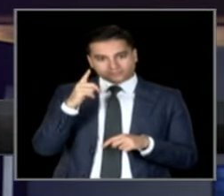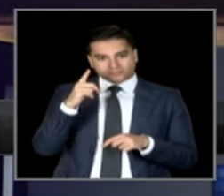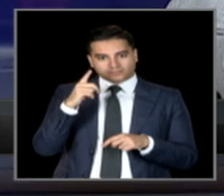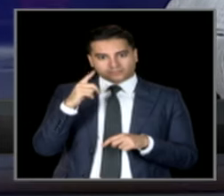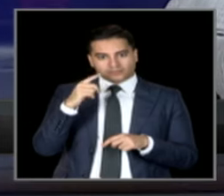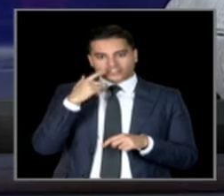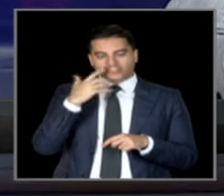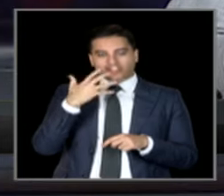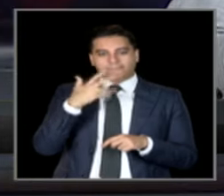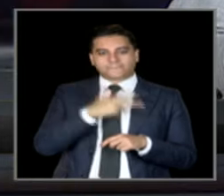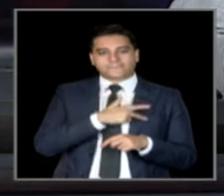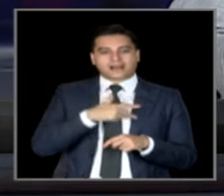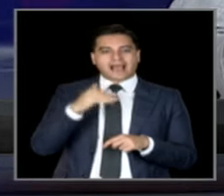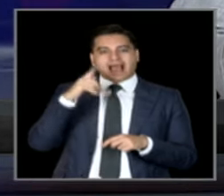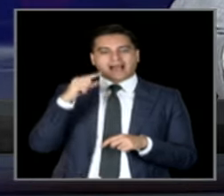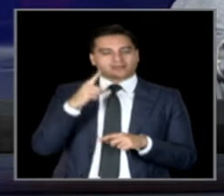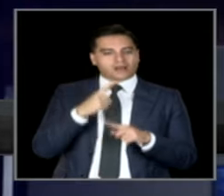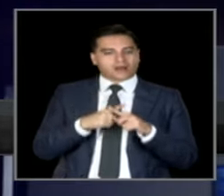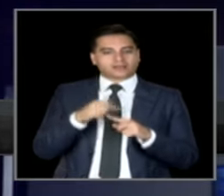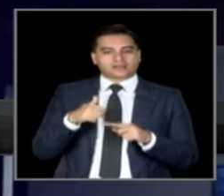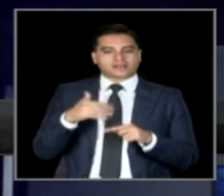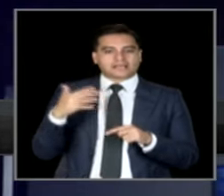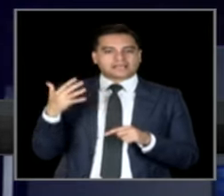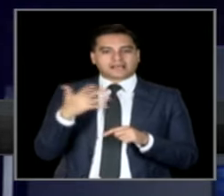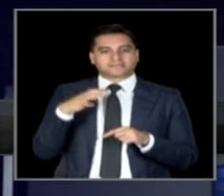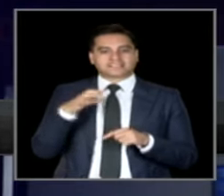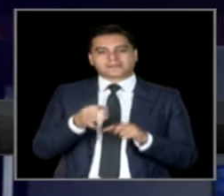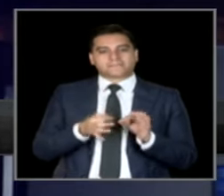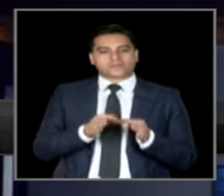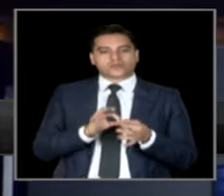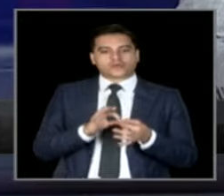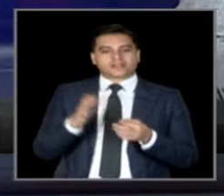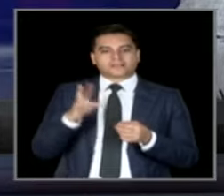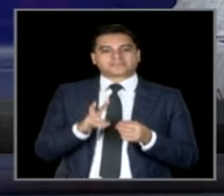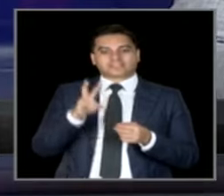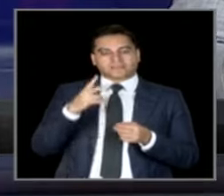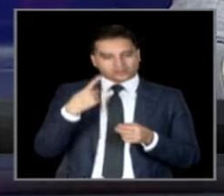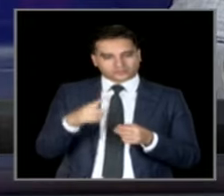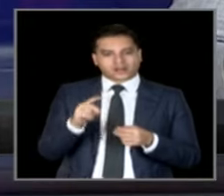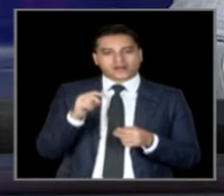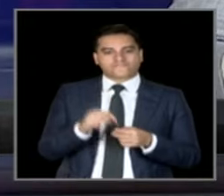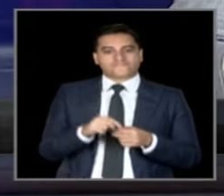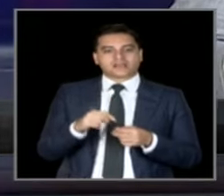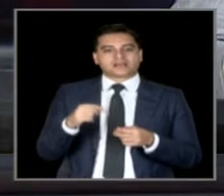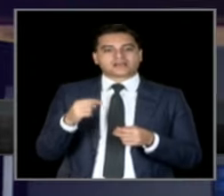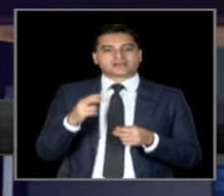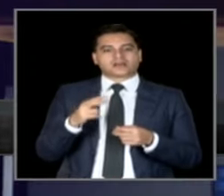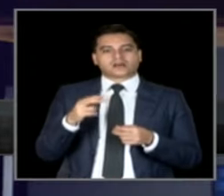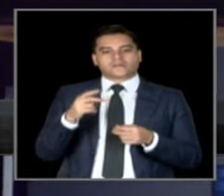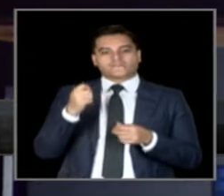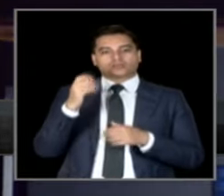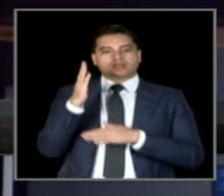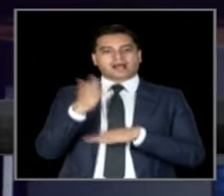الشاب خالي. غلط. كم صفراً في 90 مليون؟ 7. صح. ما هي العملة الرسمية لدولة